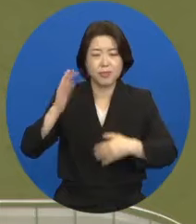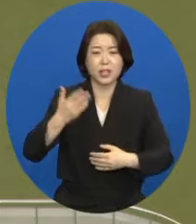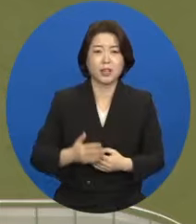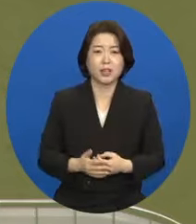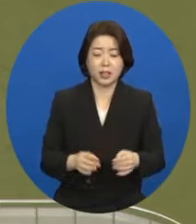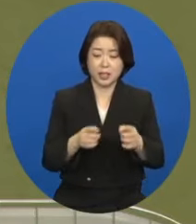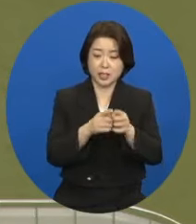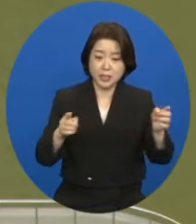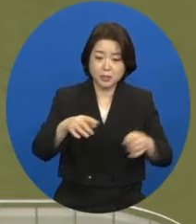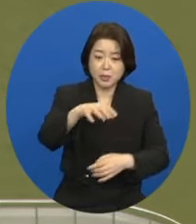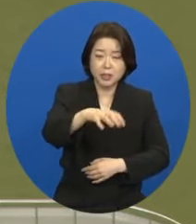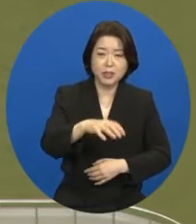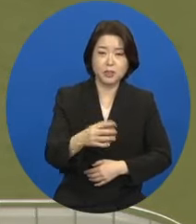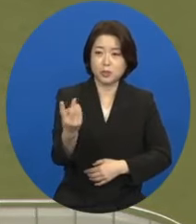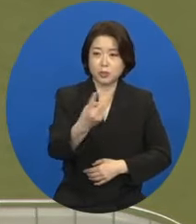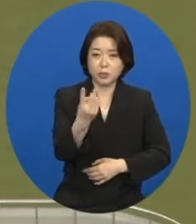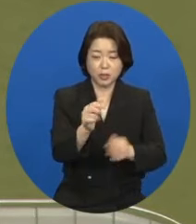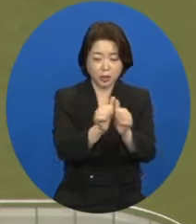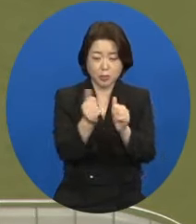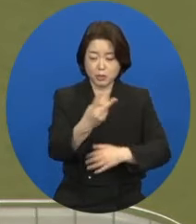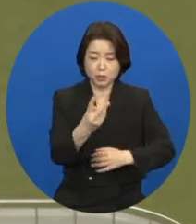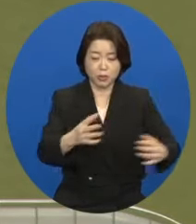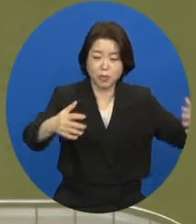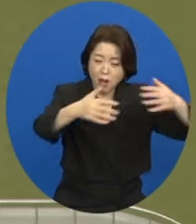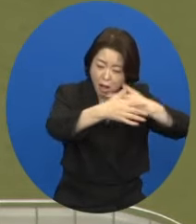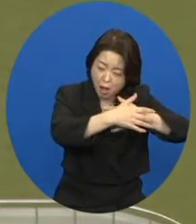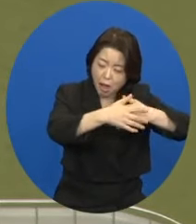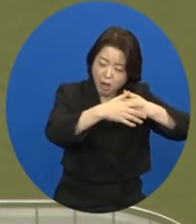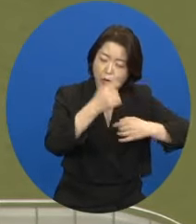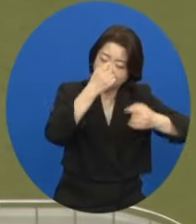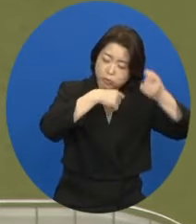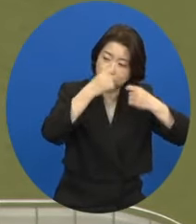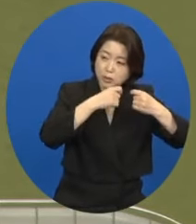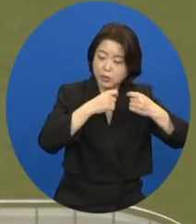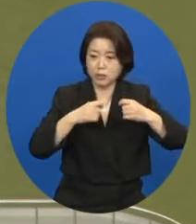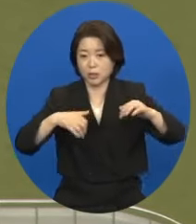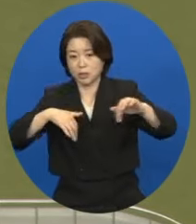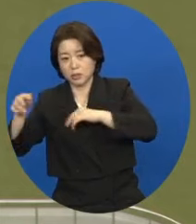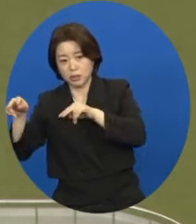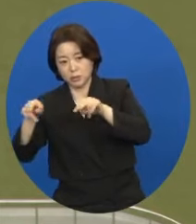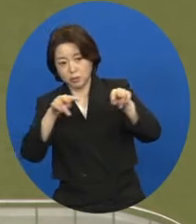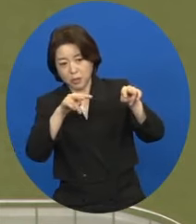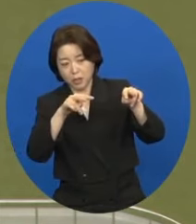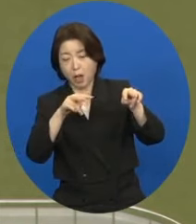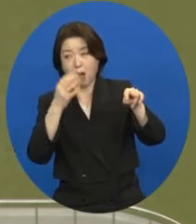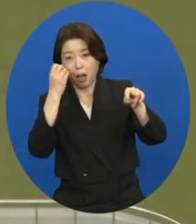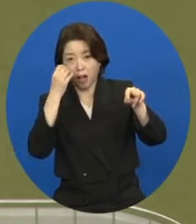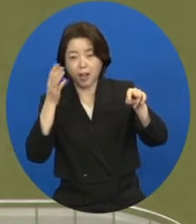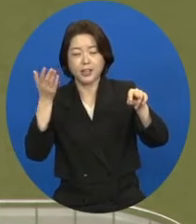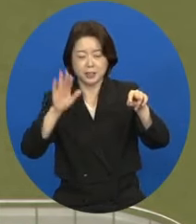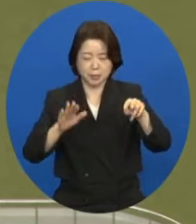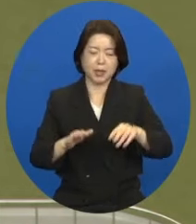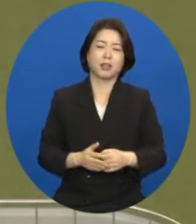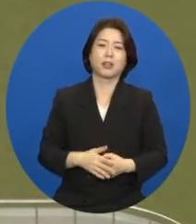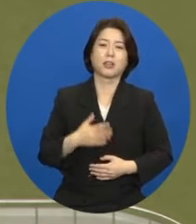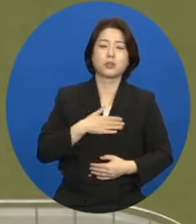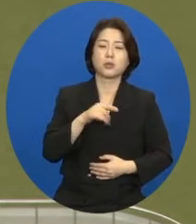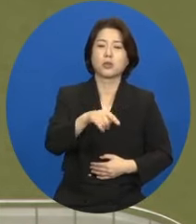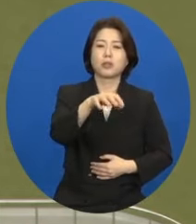로비에서 남자 둘이서 펑펑 알고 울고 있으니까 지나간 사람들이 다 쳐다보고 그러긴 했지만 저도